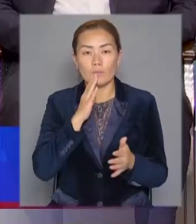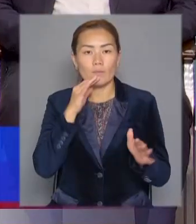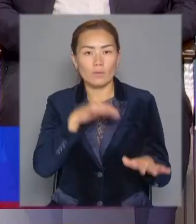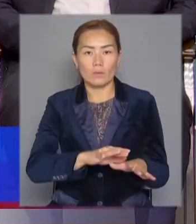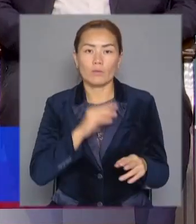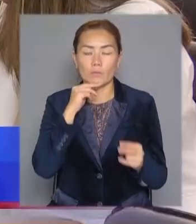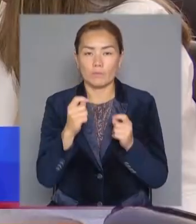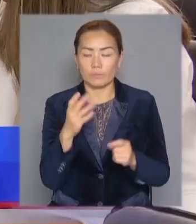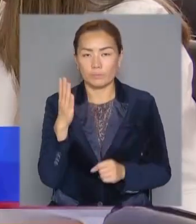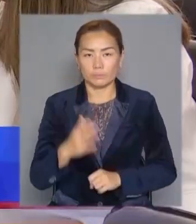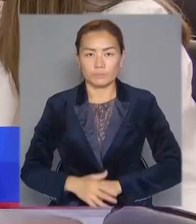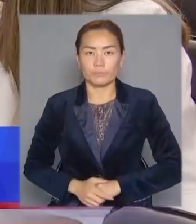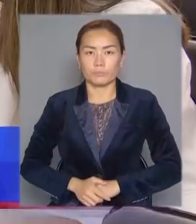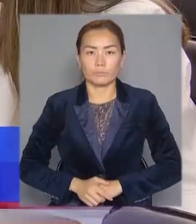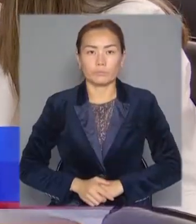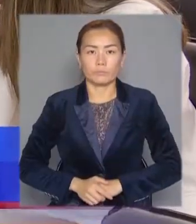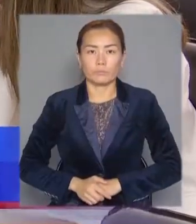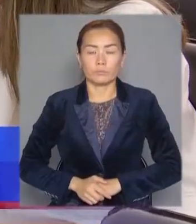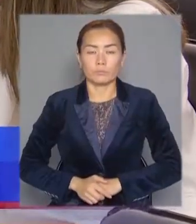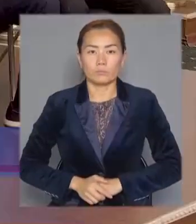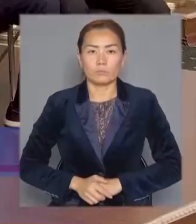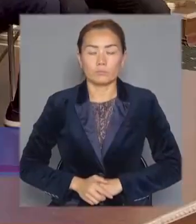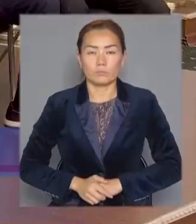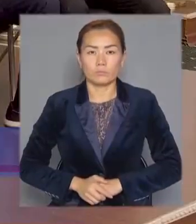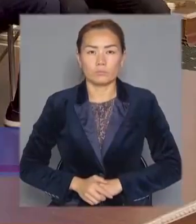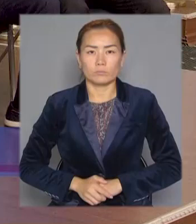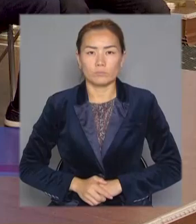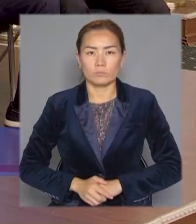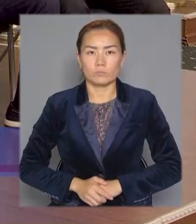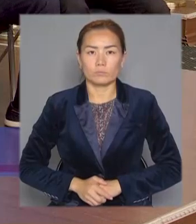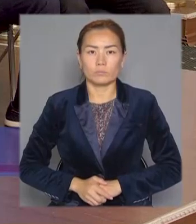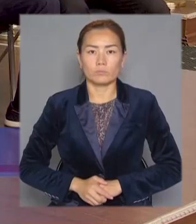баса назарда тұр. Басқа бассейндерді есептегенде біздер